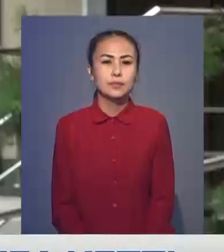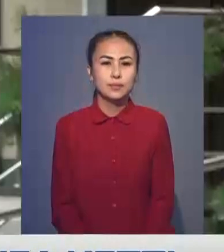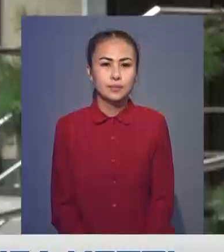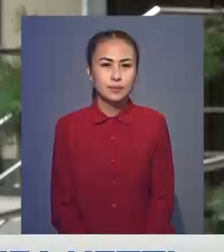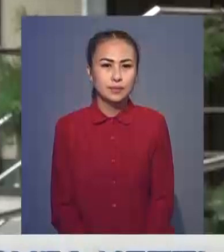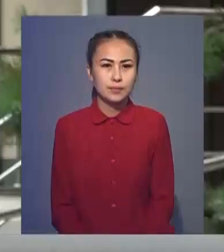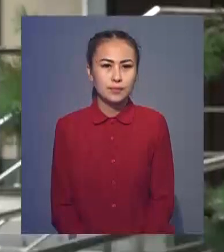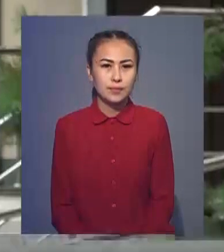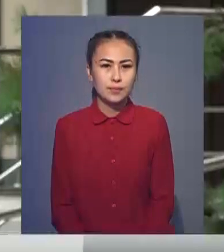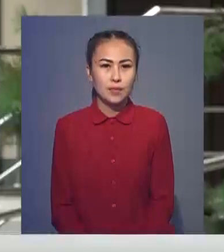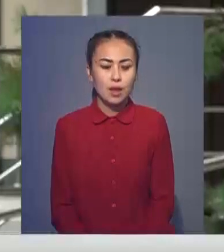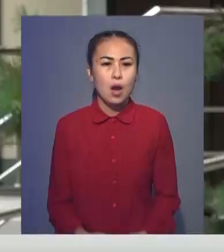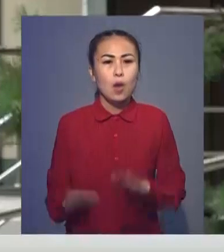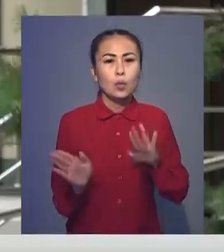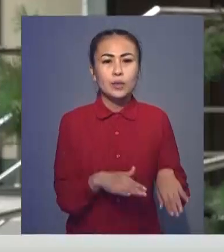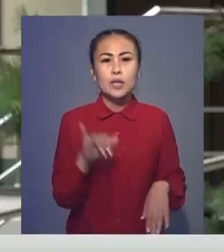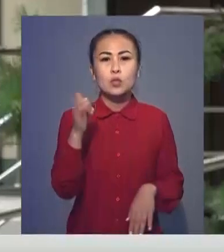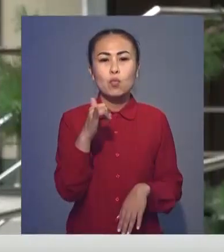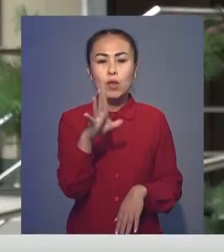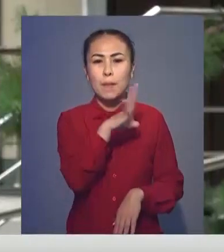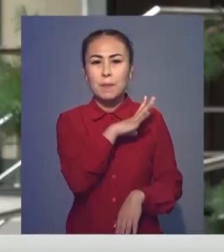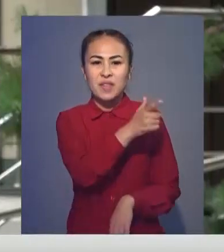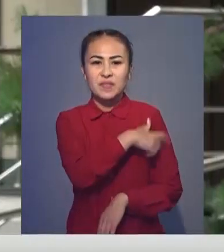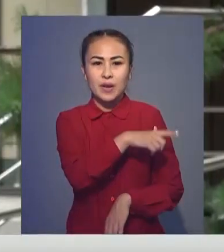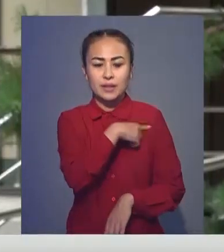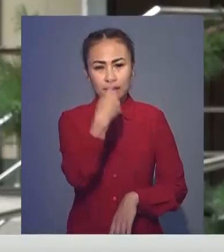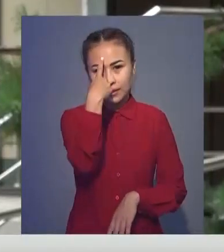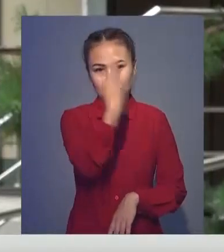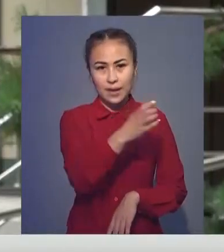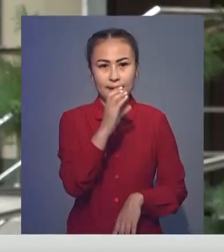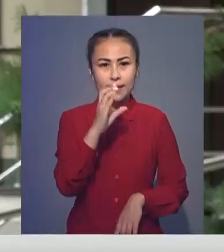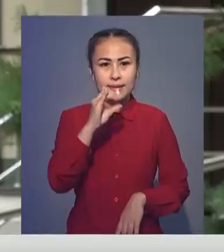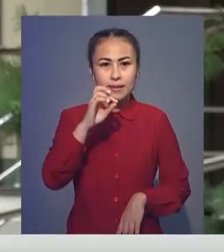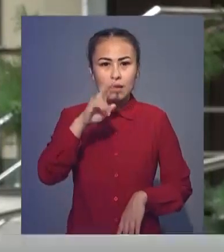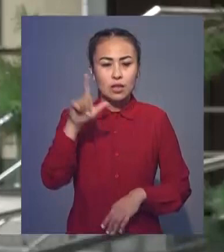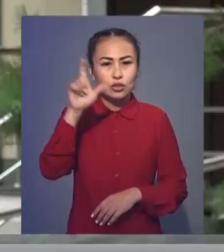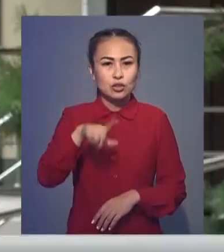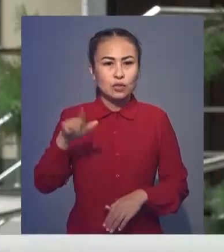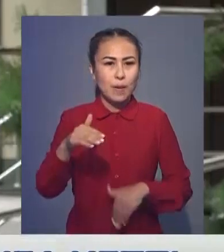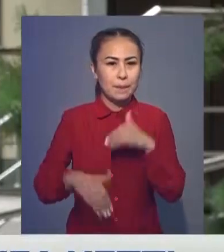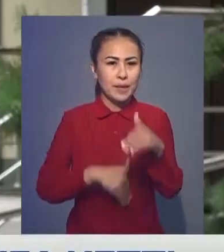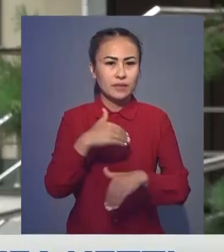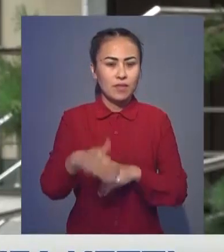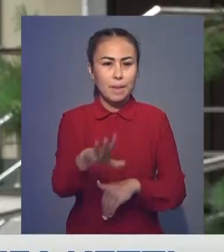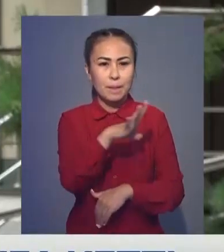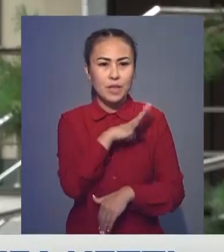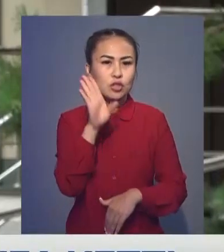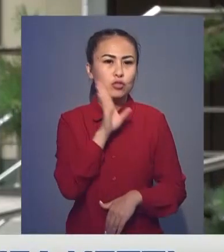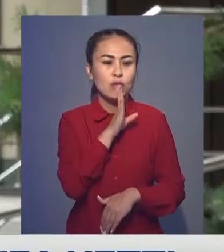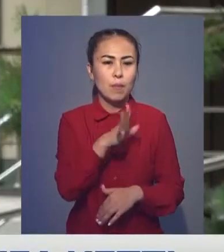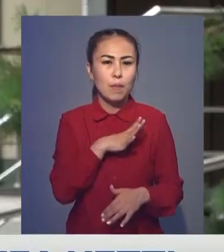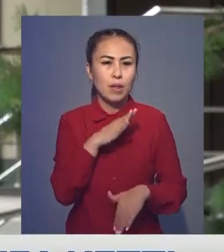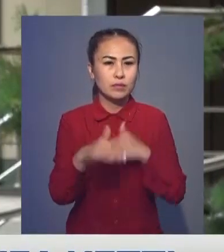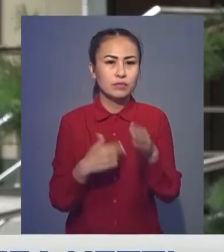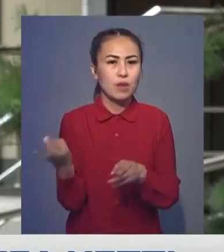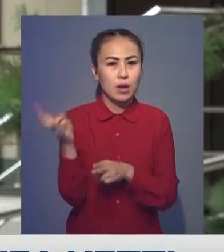Получается, поступило сообщение. Өткен сенбі күні кезекші бөлімге Есіл өзенінде демалып жатқан азаматшалардың бірі хабарласты. Әйел адам шомылуға